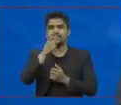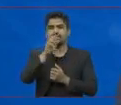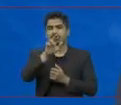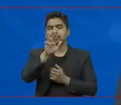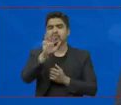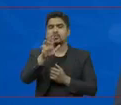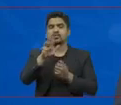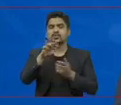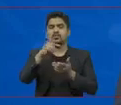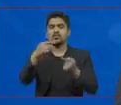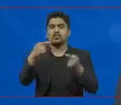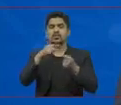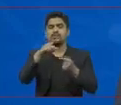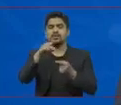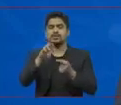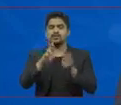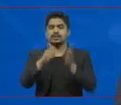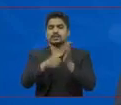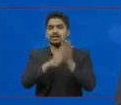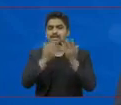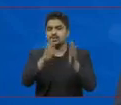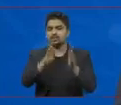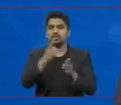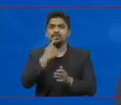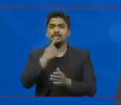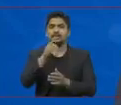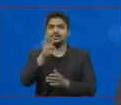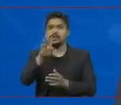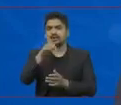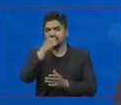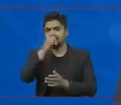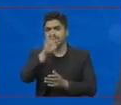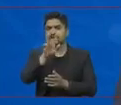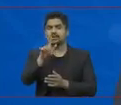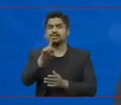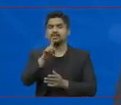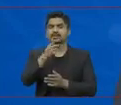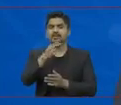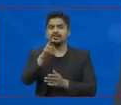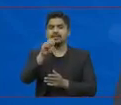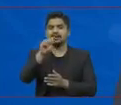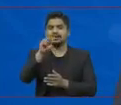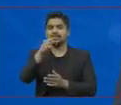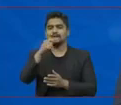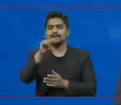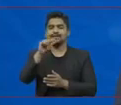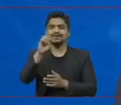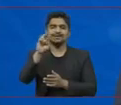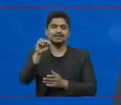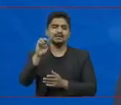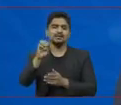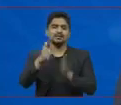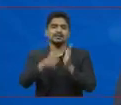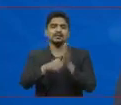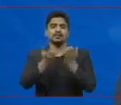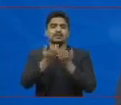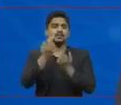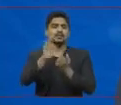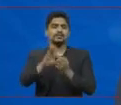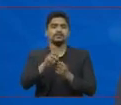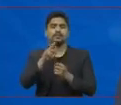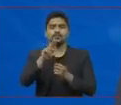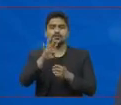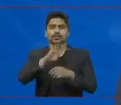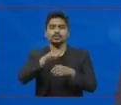4,289 नमुनाहरूको पिसिआर परीक्षण भएको छ भने 451 जनाको एन्टिजेन परीक्षण भएको छ। गत